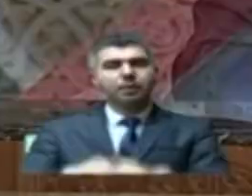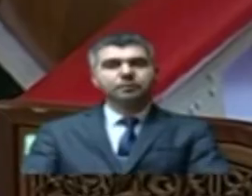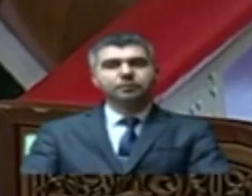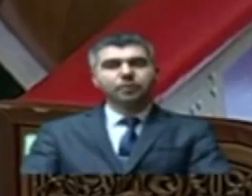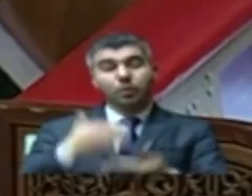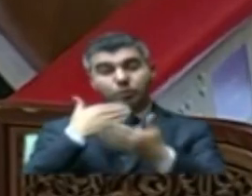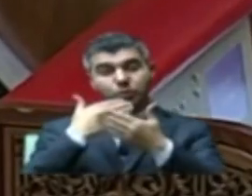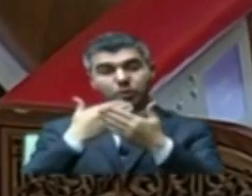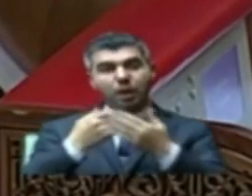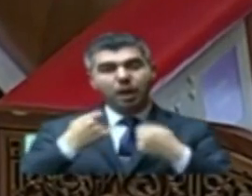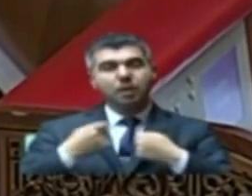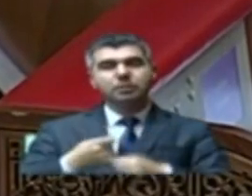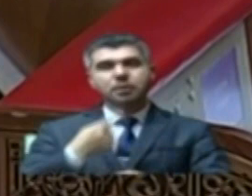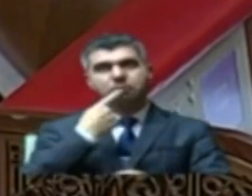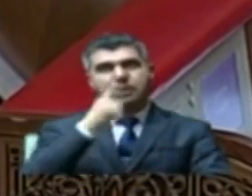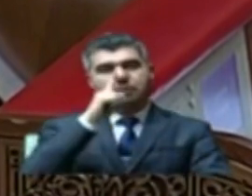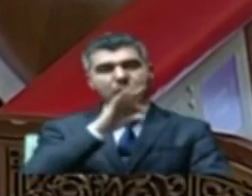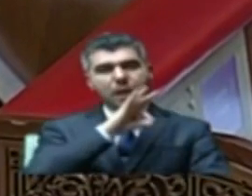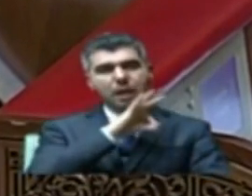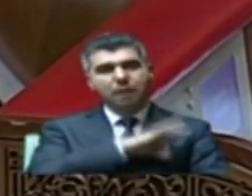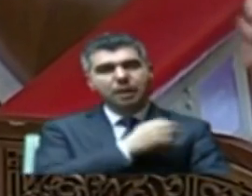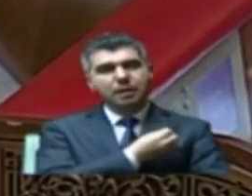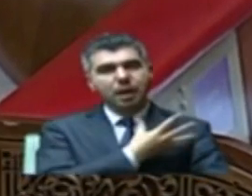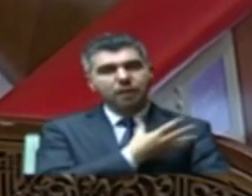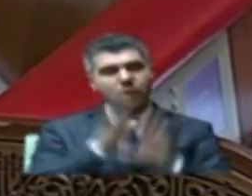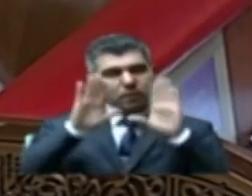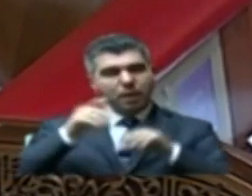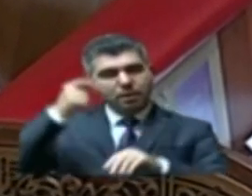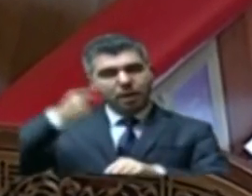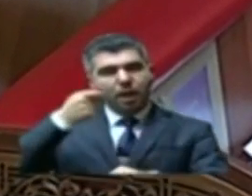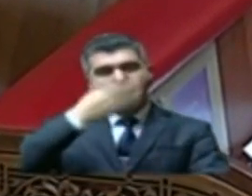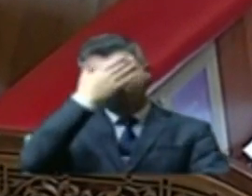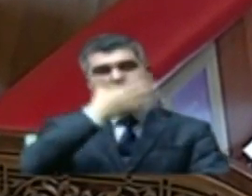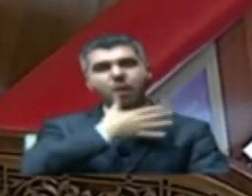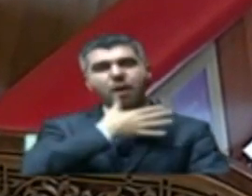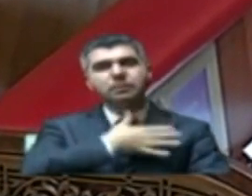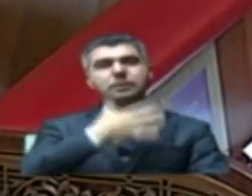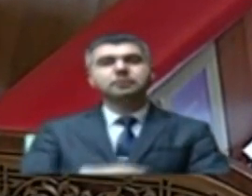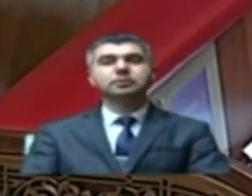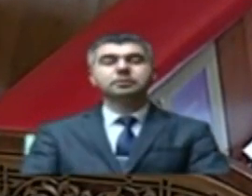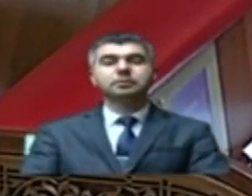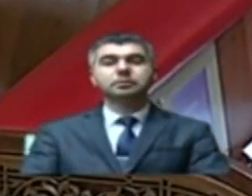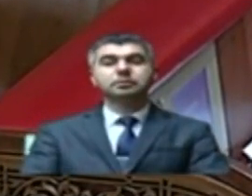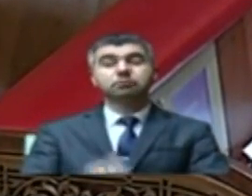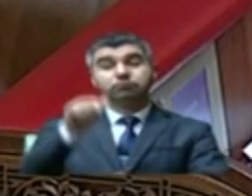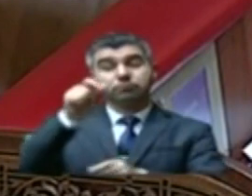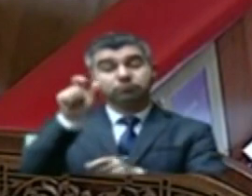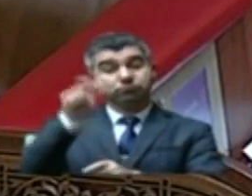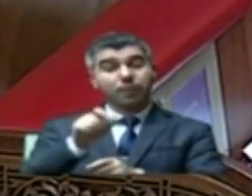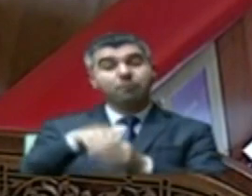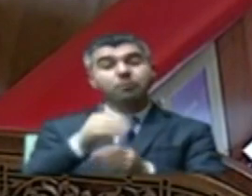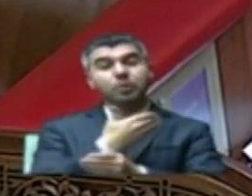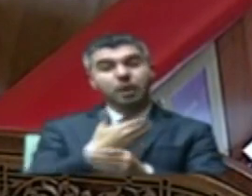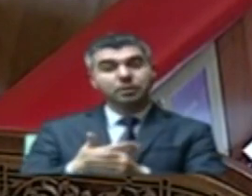شكرا سيد الرئيس. بسم الله الرحمن الرحيم، الصلاة والسلام على سيد المرسلين. سيد المستشار المحترم، أولا